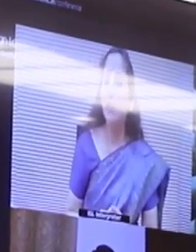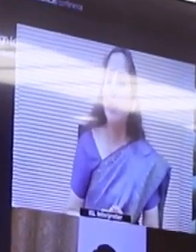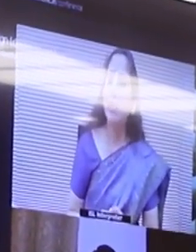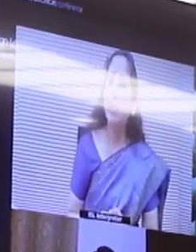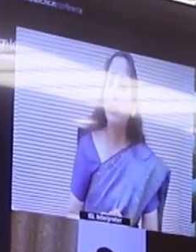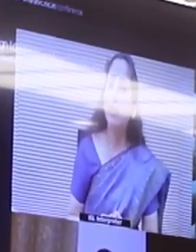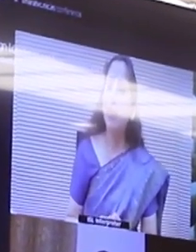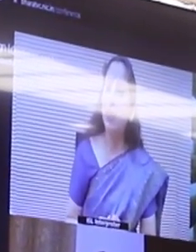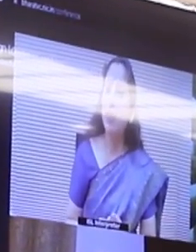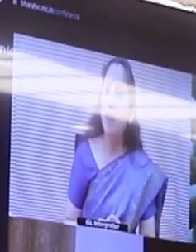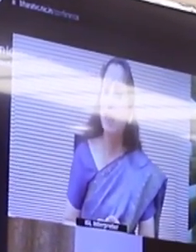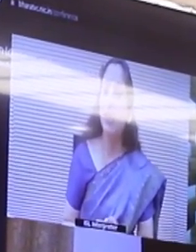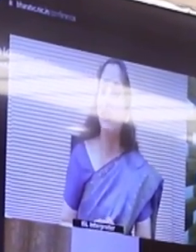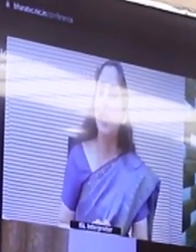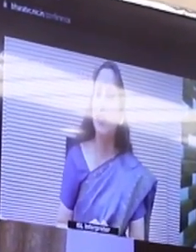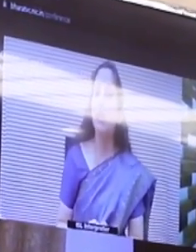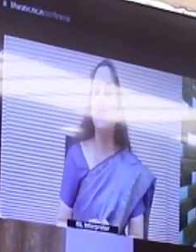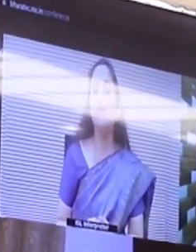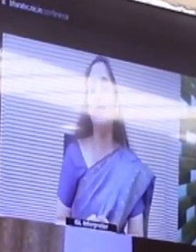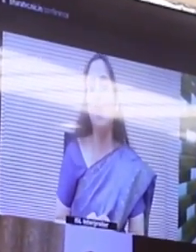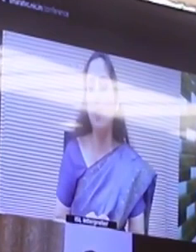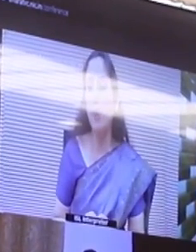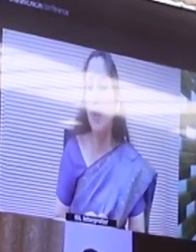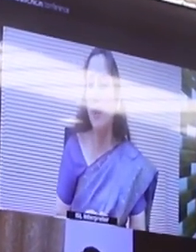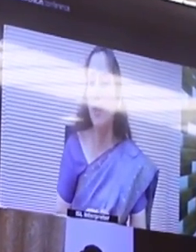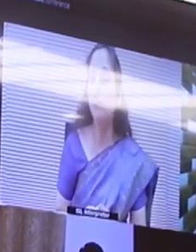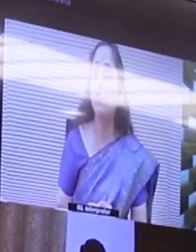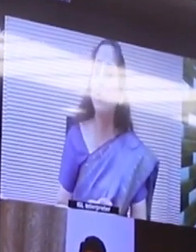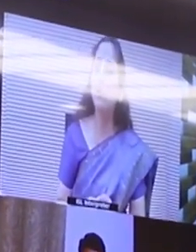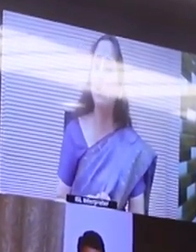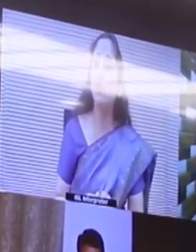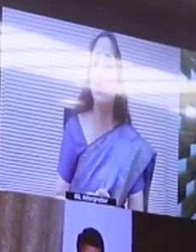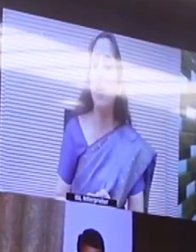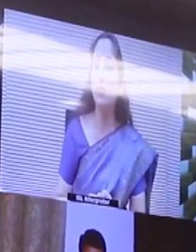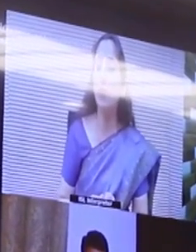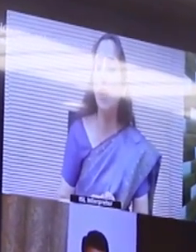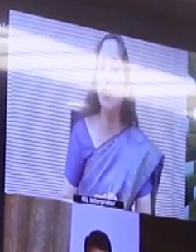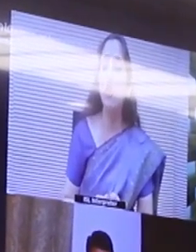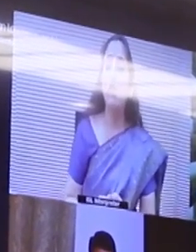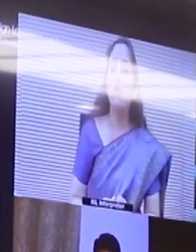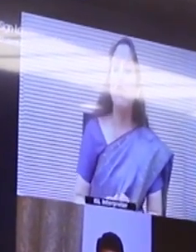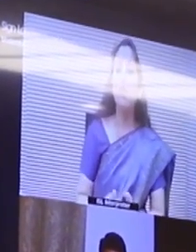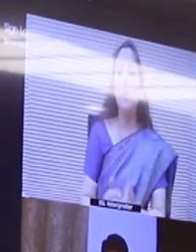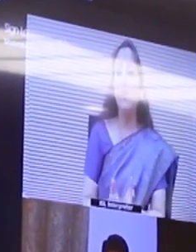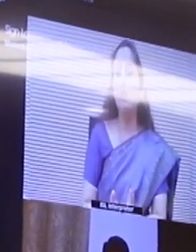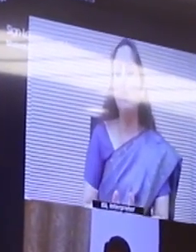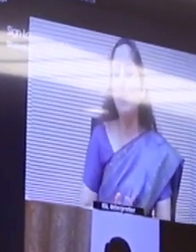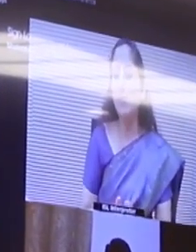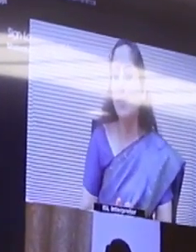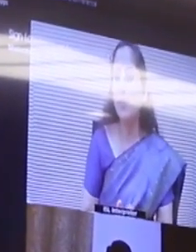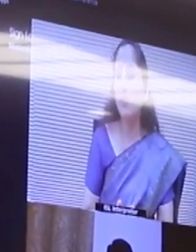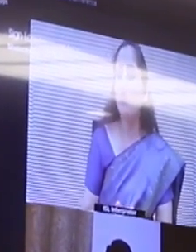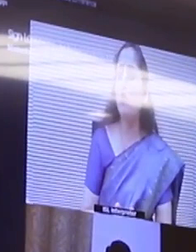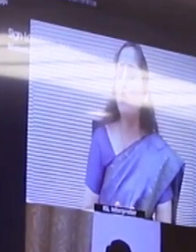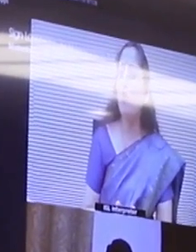सांकेतिक भाषा हम बधिरों की अपनी भाषा है। सांकेतिक भाषा में जब हमको पढ़ने मिलेगा तो सभी बच्चों का विकास होगा, क्योंकि जब टेक्स्ट बुक में बच्चे पढ़ते